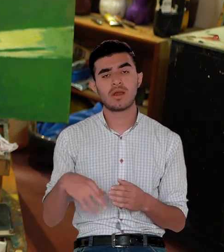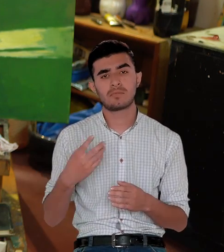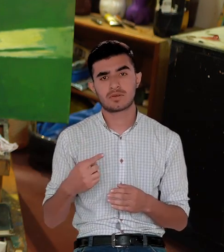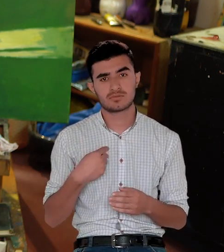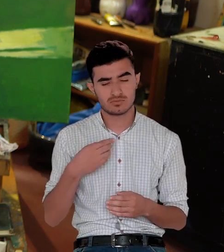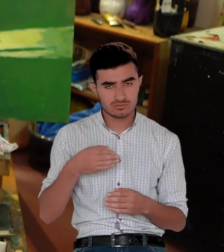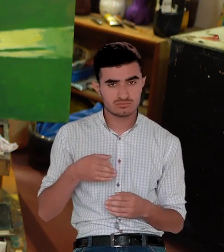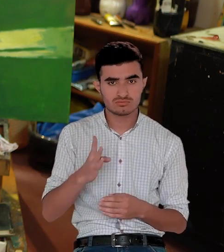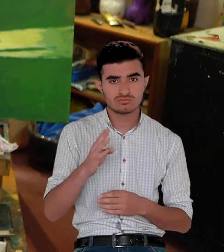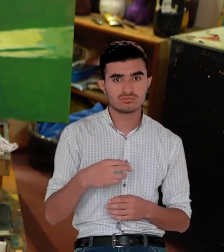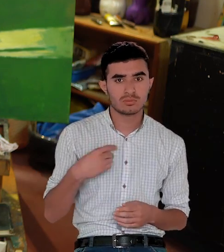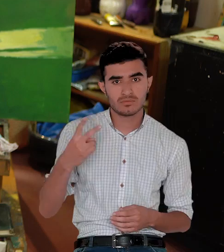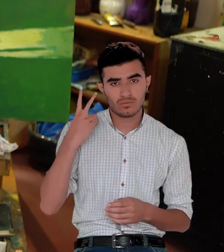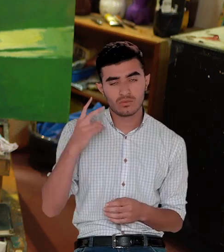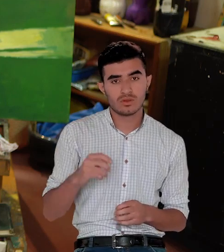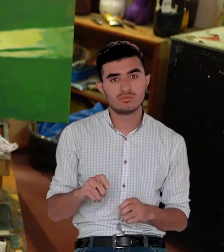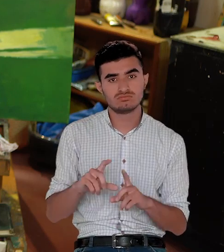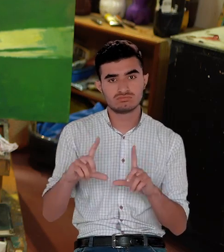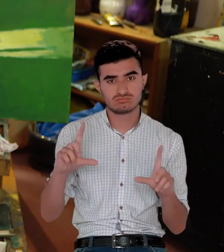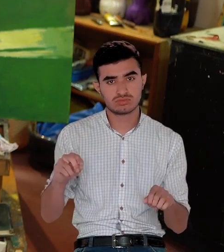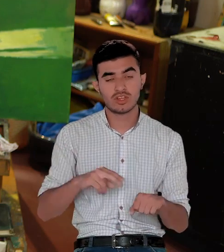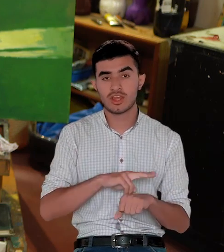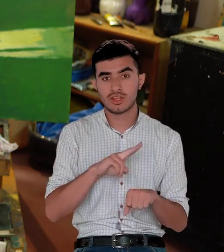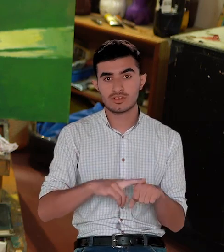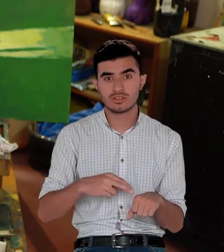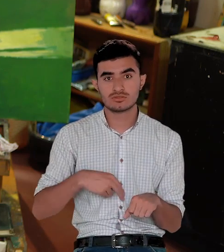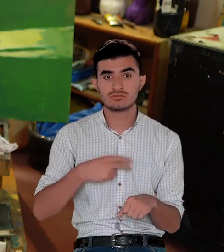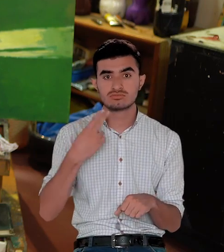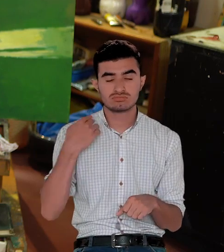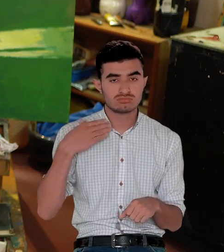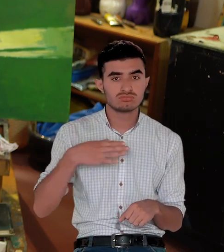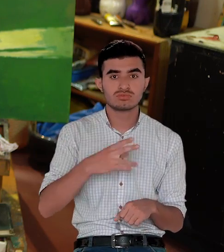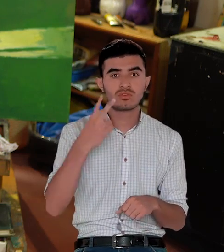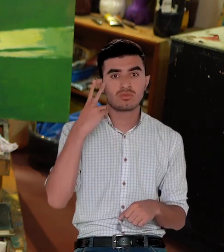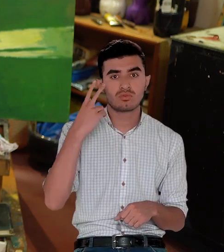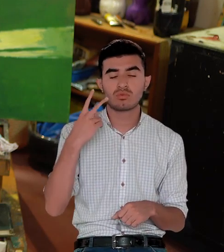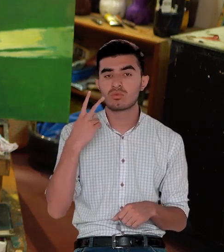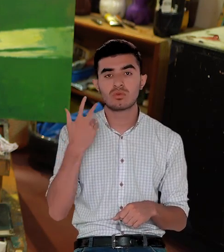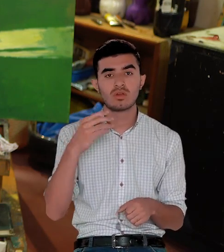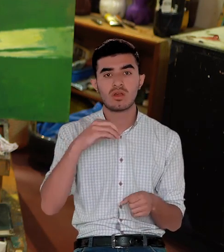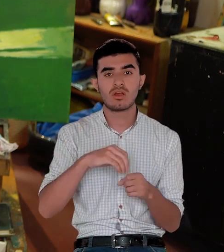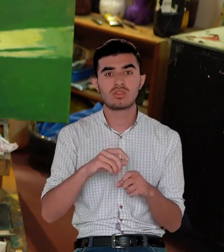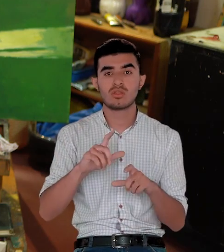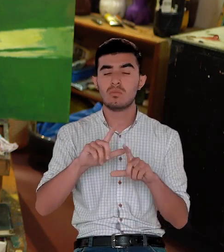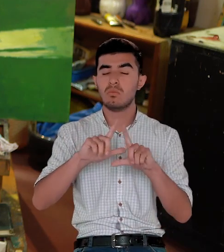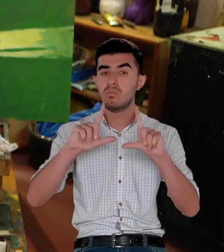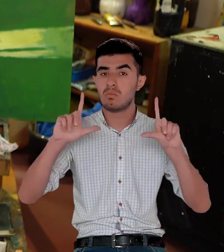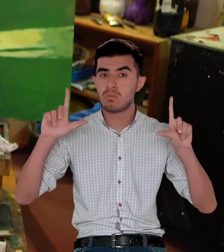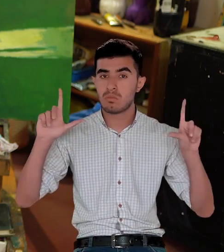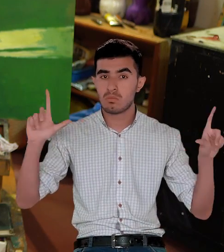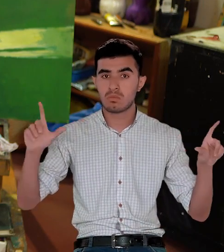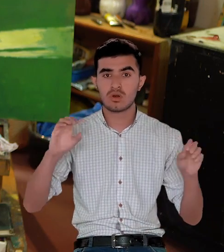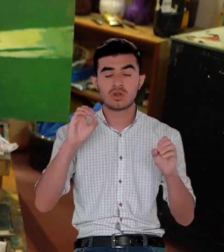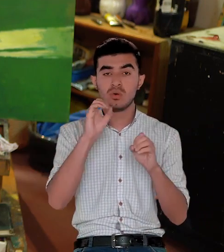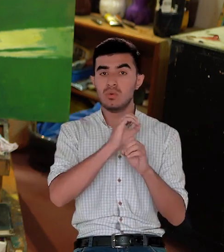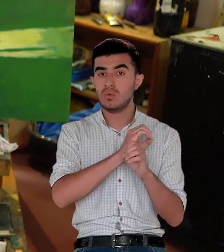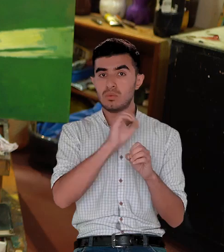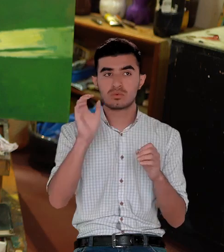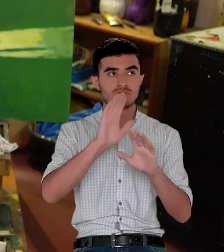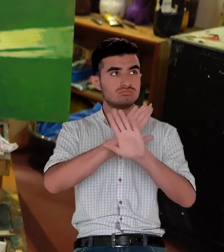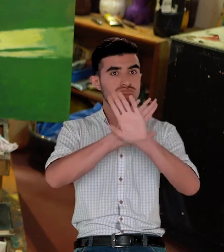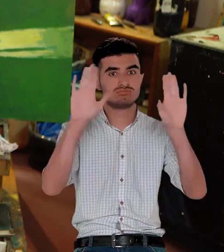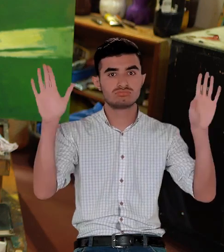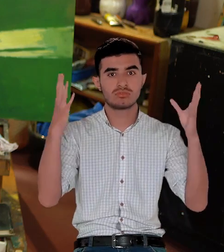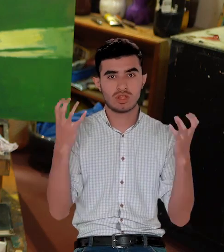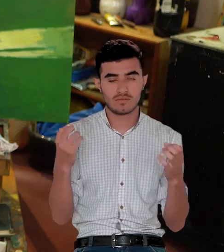میرے ارد گرد ہیں, آپ مجھے کہہ رہے ہیں نہیں وہ نہیں بنا سکتے, تم بناؤ. میں نے کہا اچھا جی. میں نے سوچا, میں